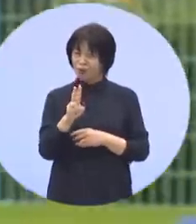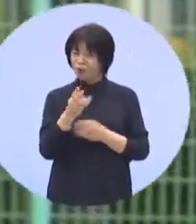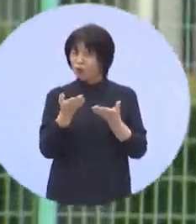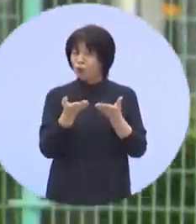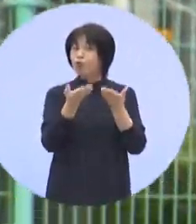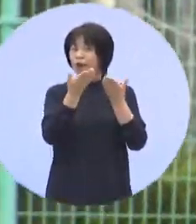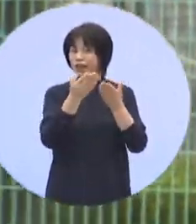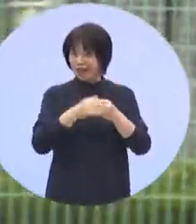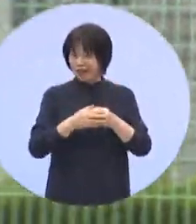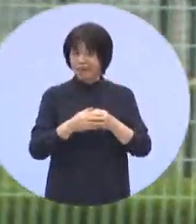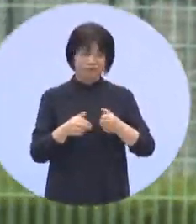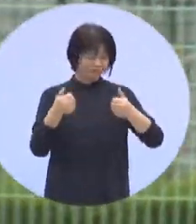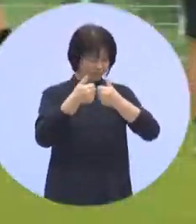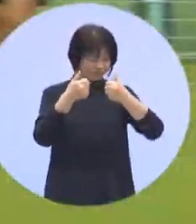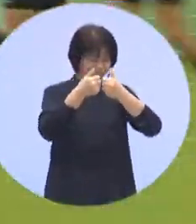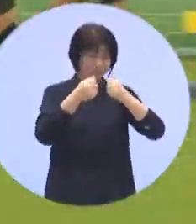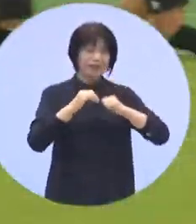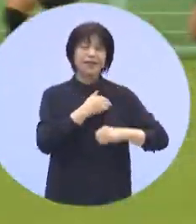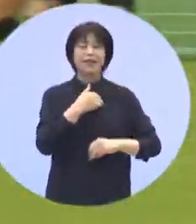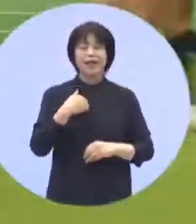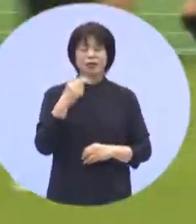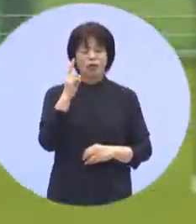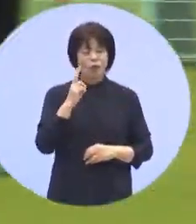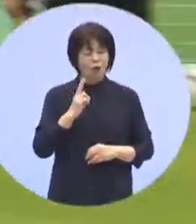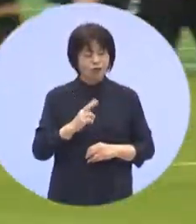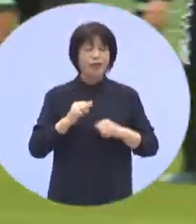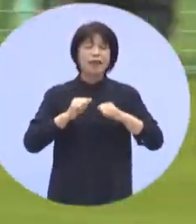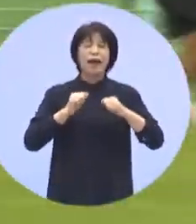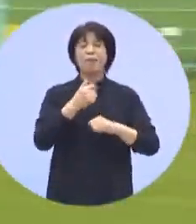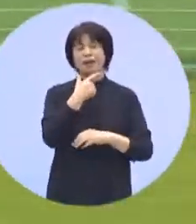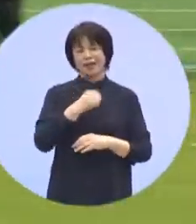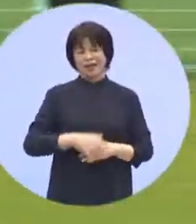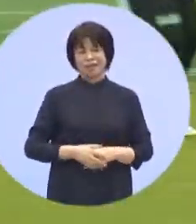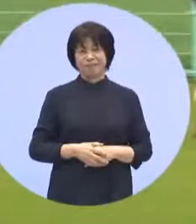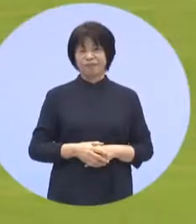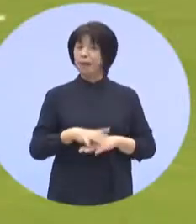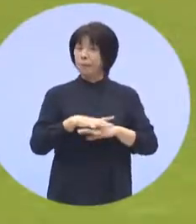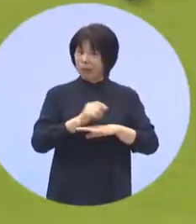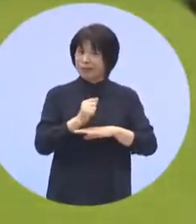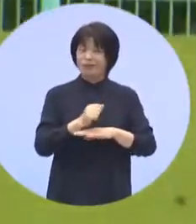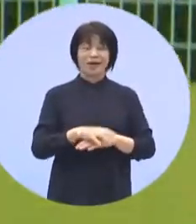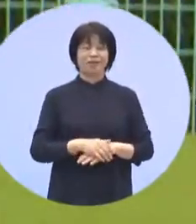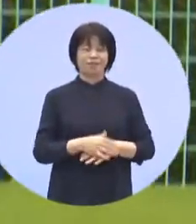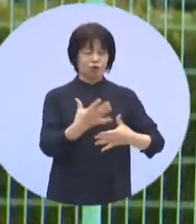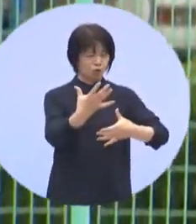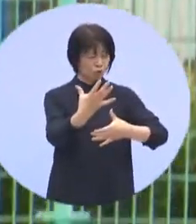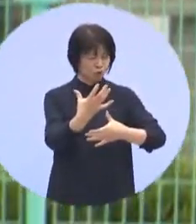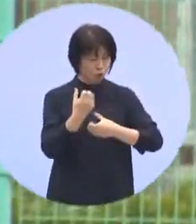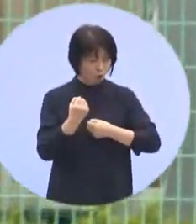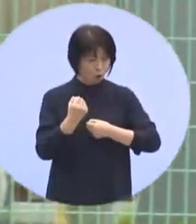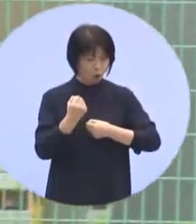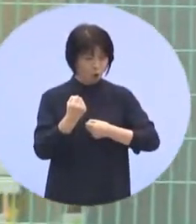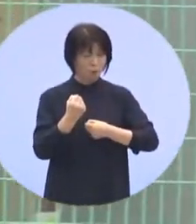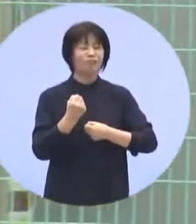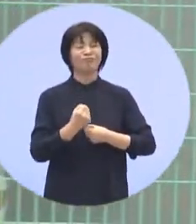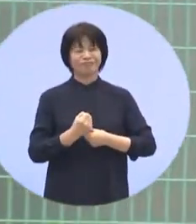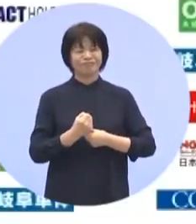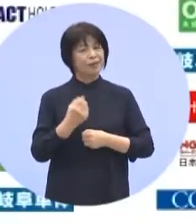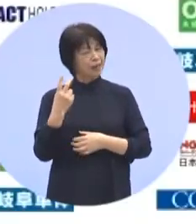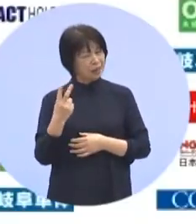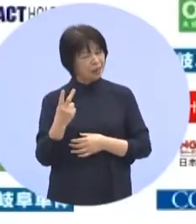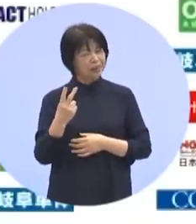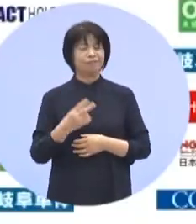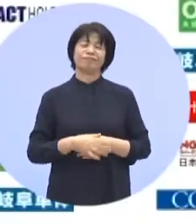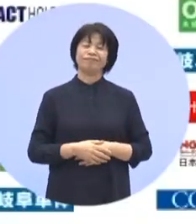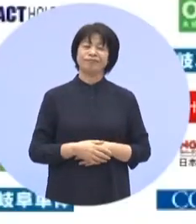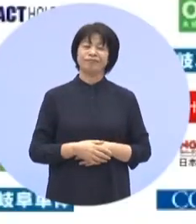カテゴリーで戦えるように、していきたいので、まず優勝2位以内っていうのは目標です